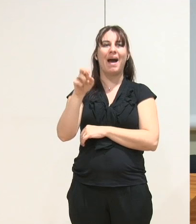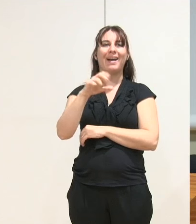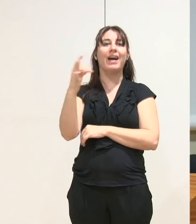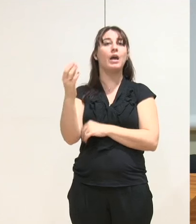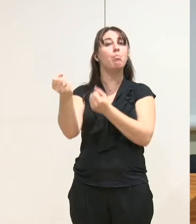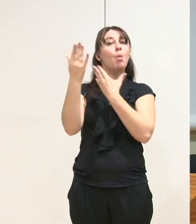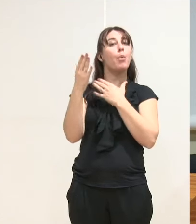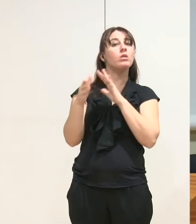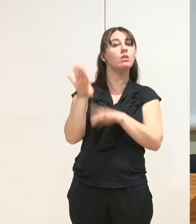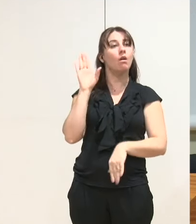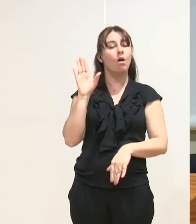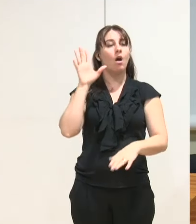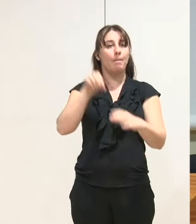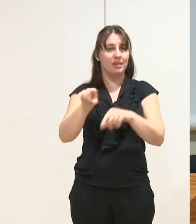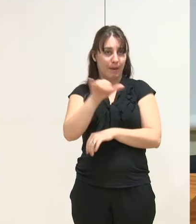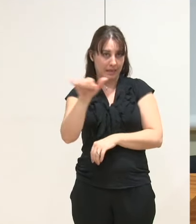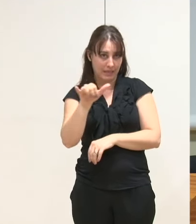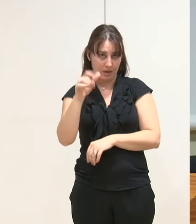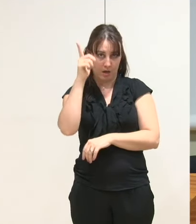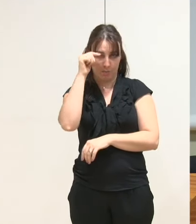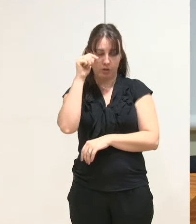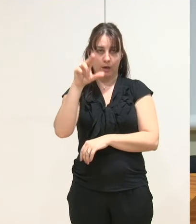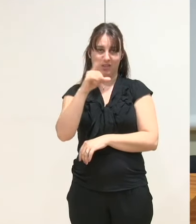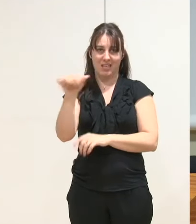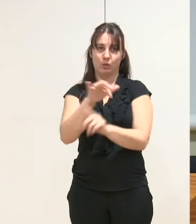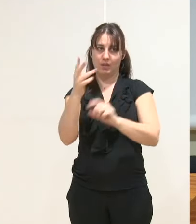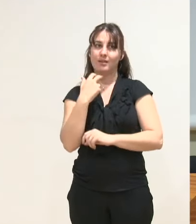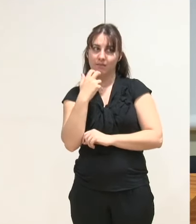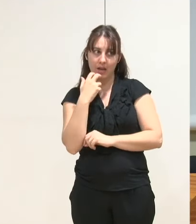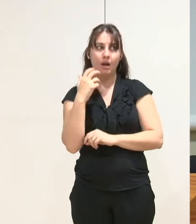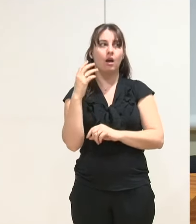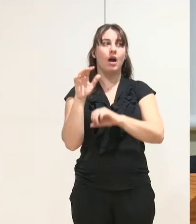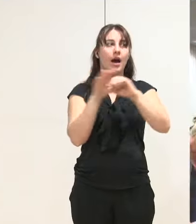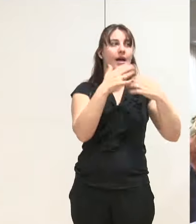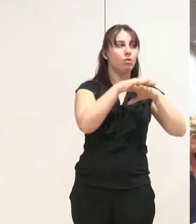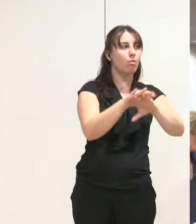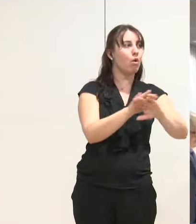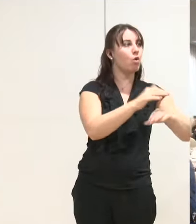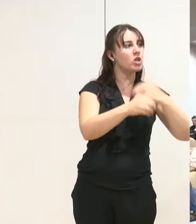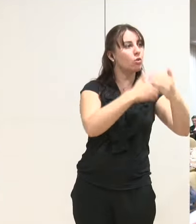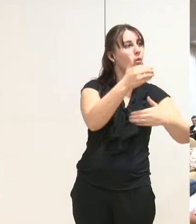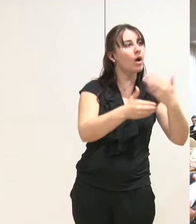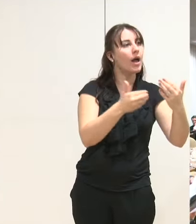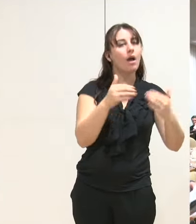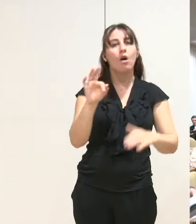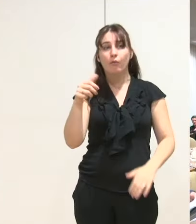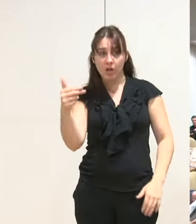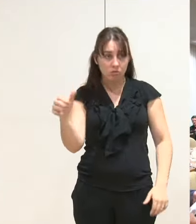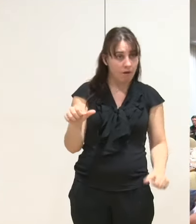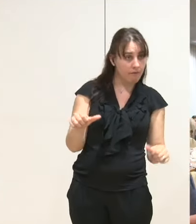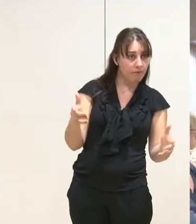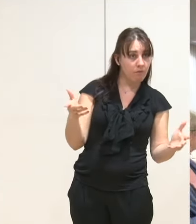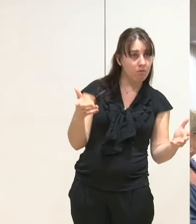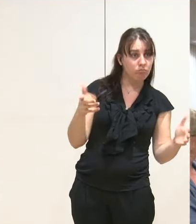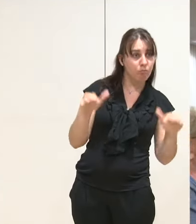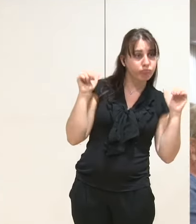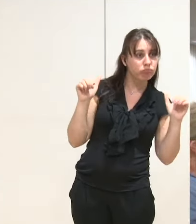vote républicain udi société civile rassemblement de gauche et de progrès fr national vous faites vous